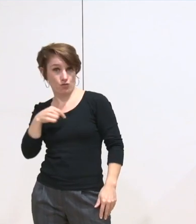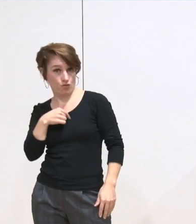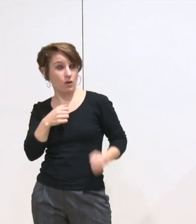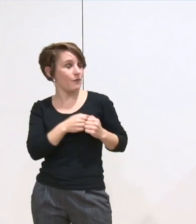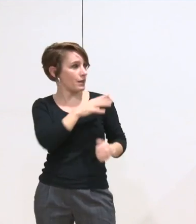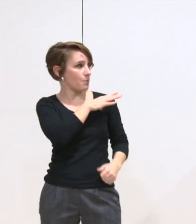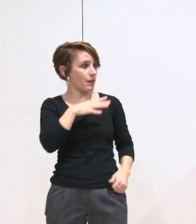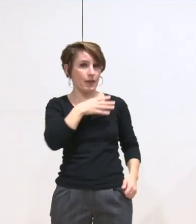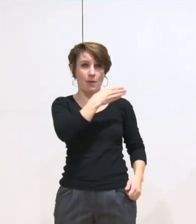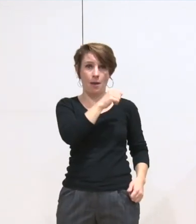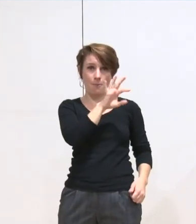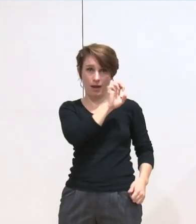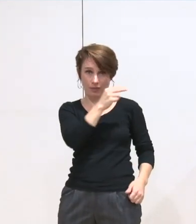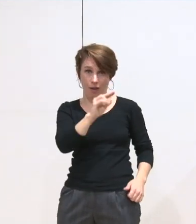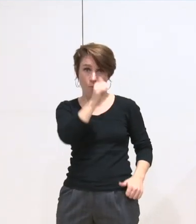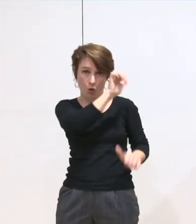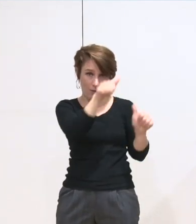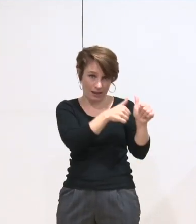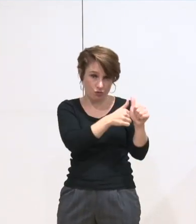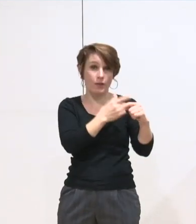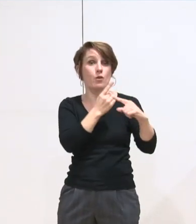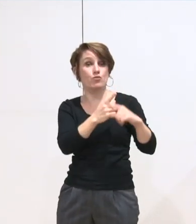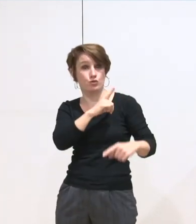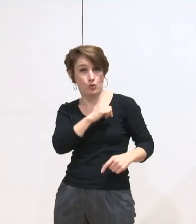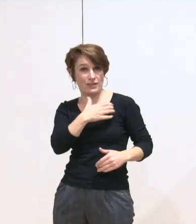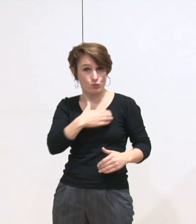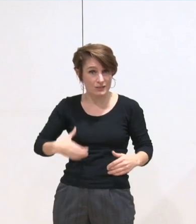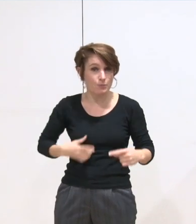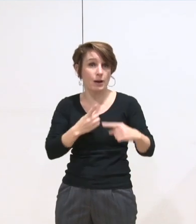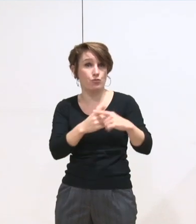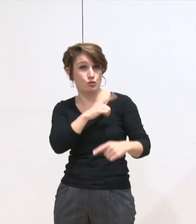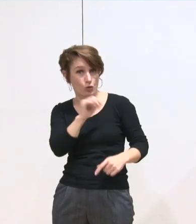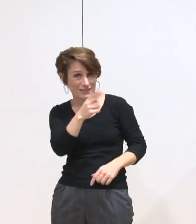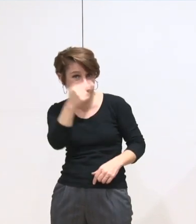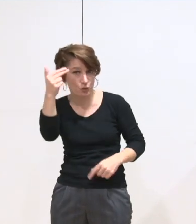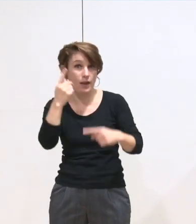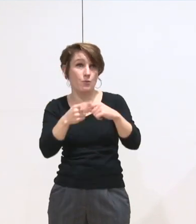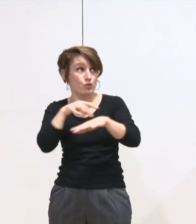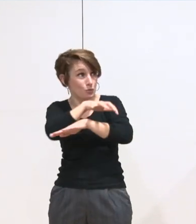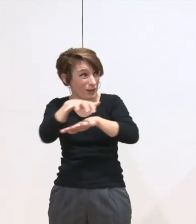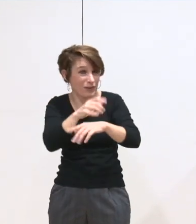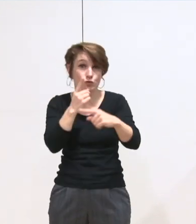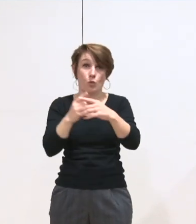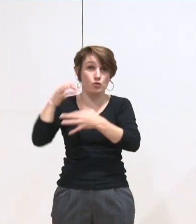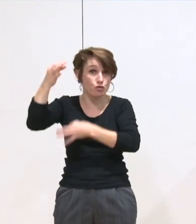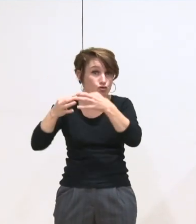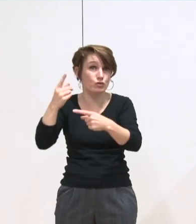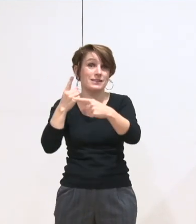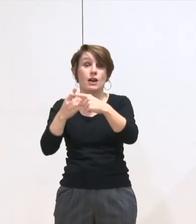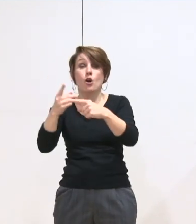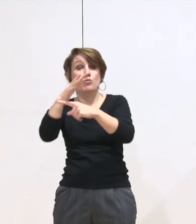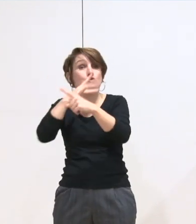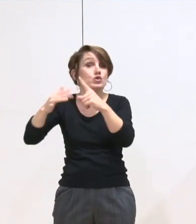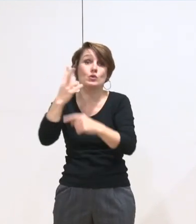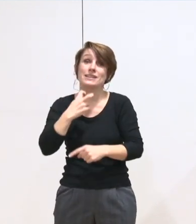adjointe, avec la police municipale, avec la préfecture, avec la police nationale, avec la justice, avec la société civile,